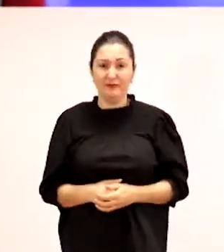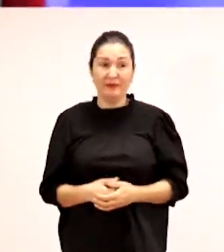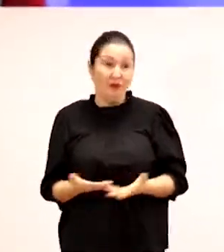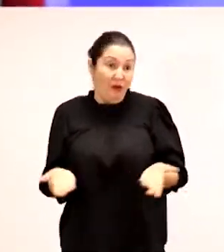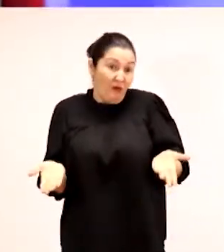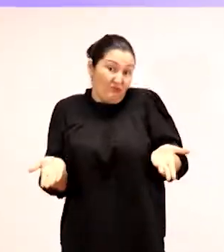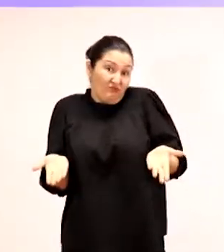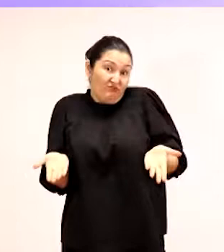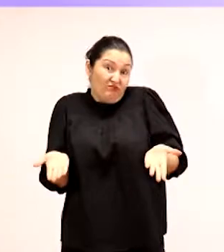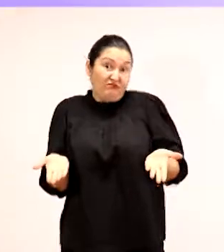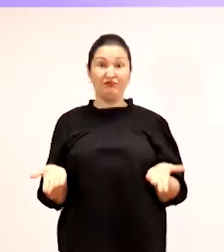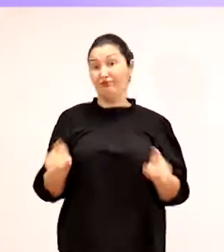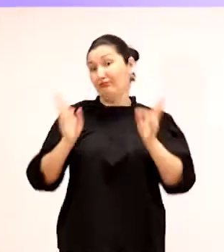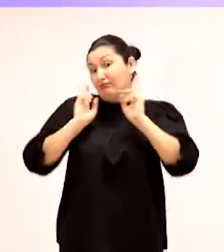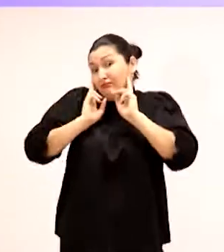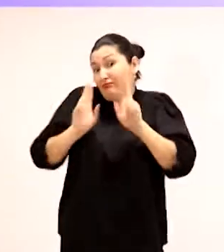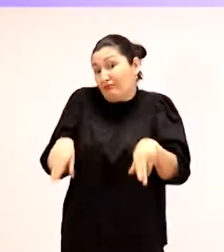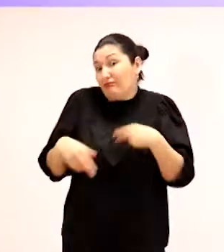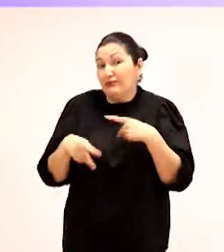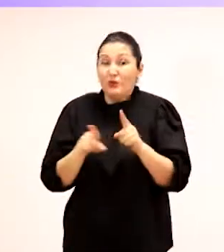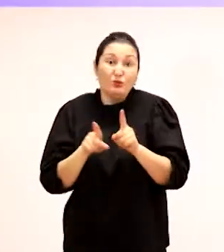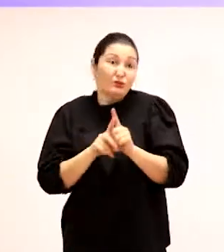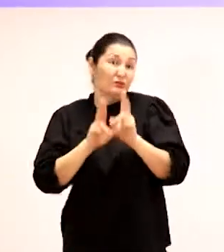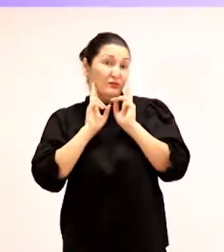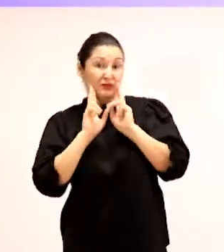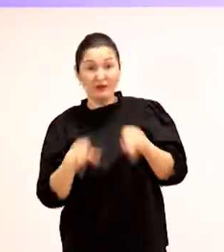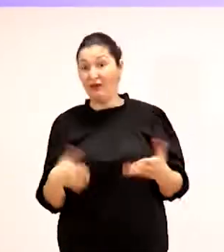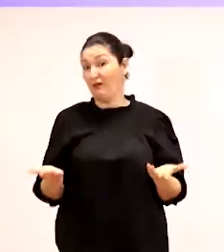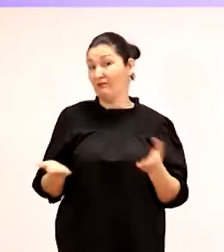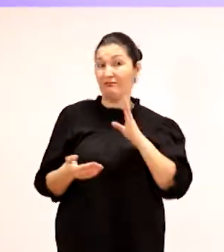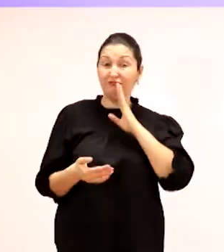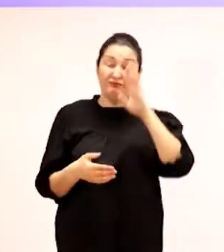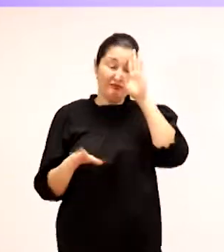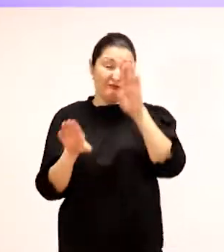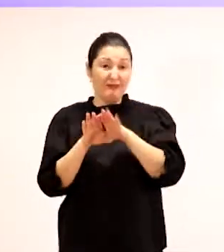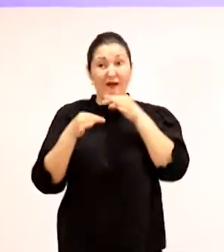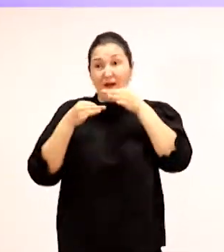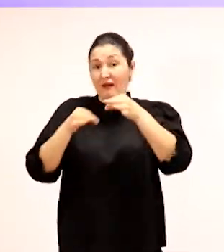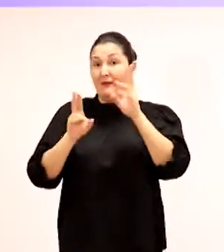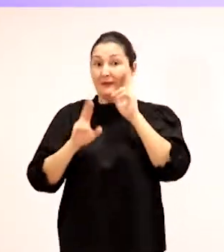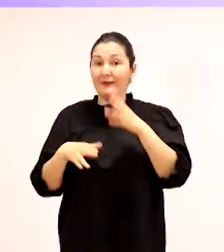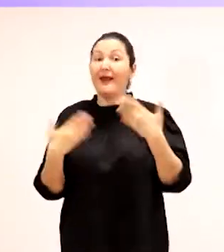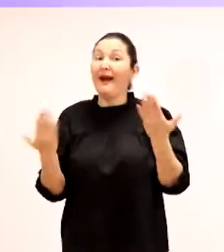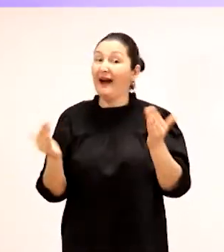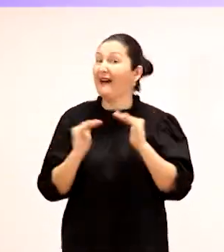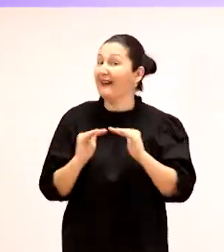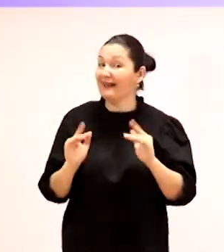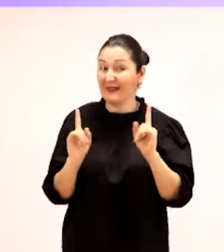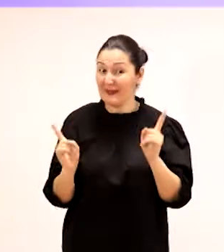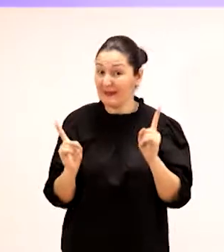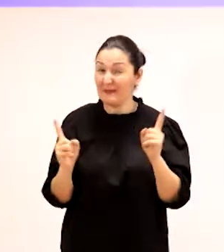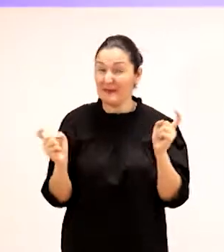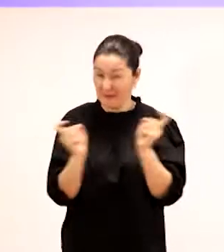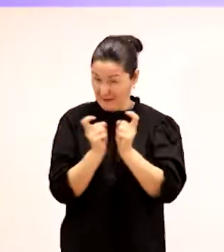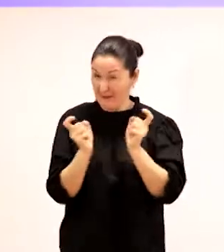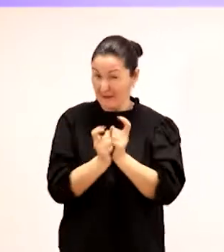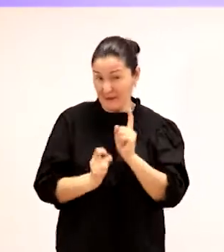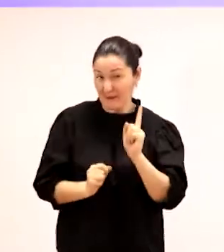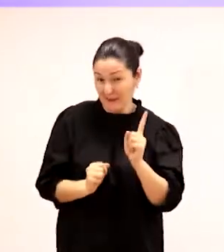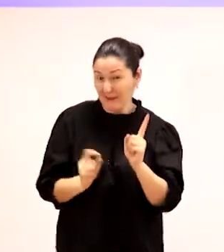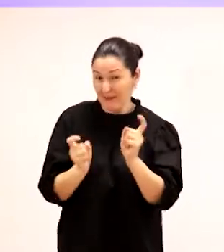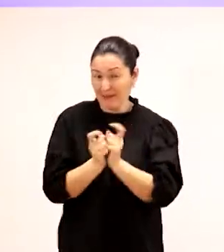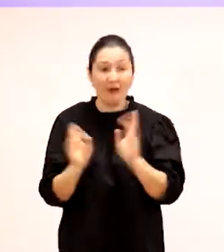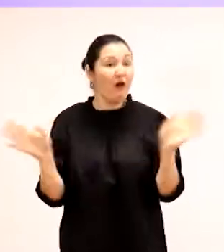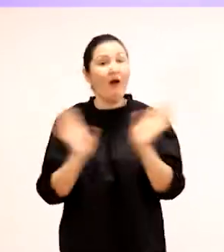Не знаю. И я тоже не знаю. Угу. Ребята, а может быть вы поссорились?